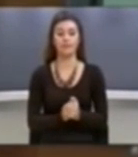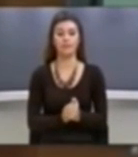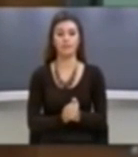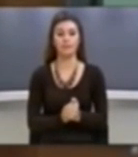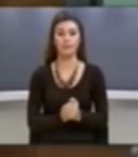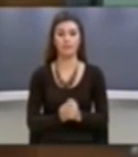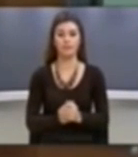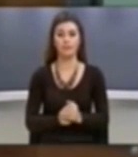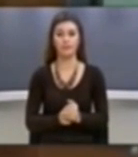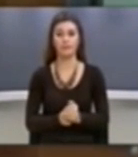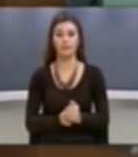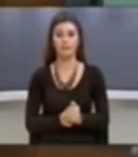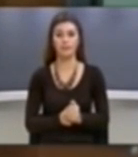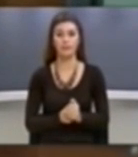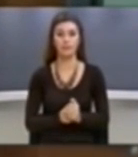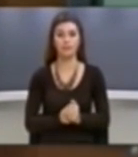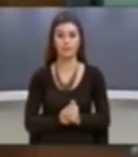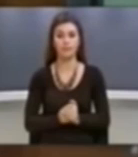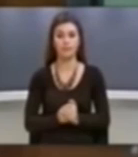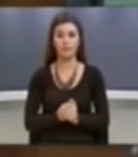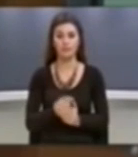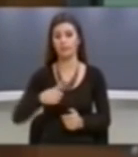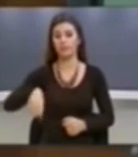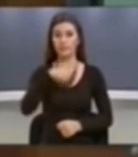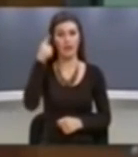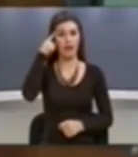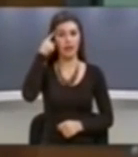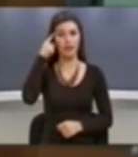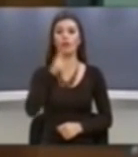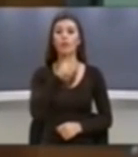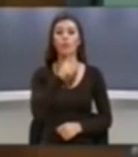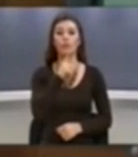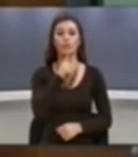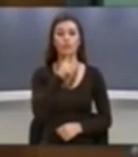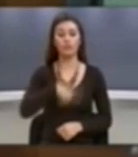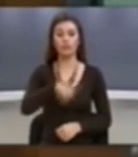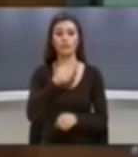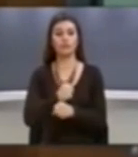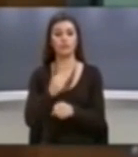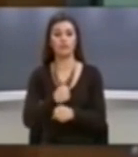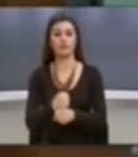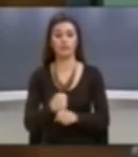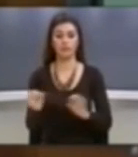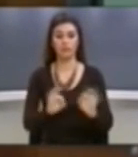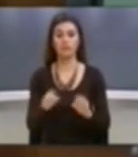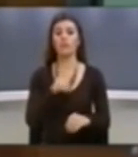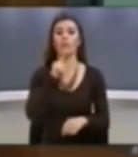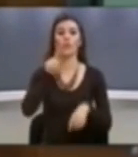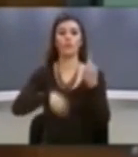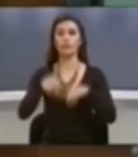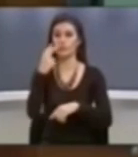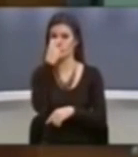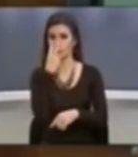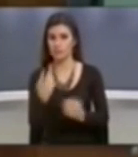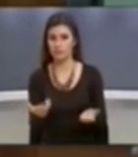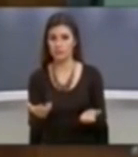Por natyrisht se ne dim se kush sa ka punuar dhe kush sa punon, dhe